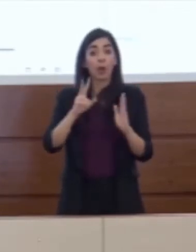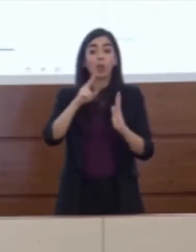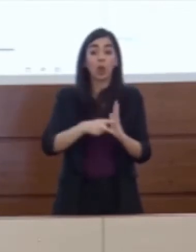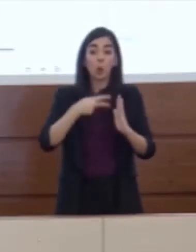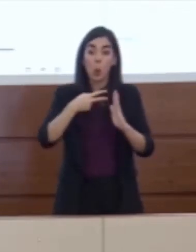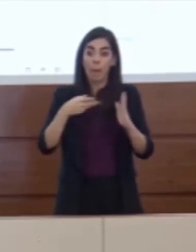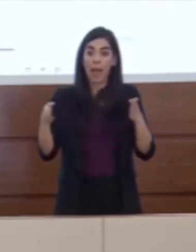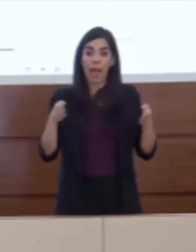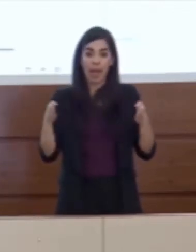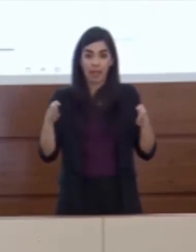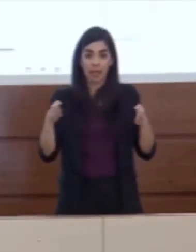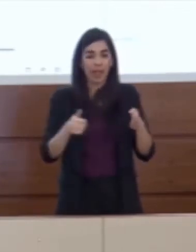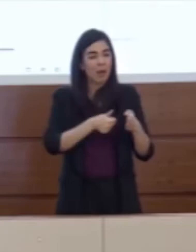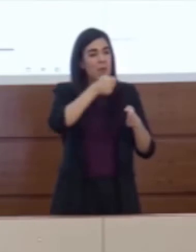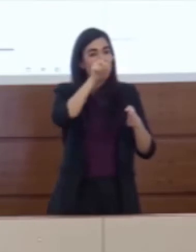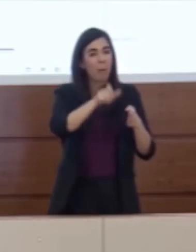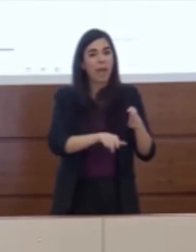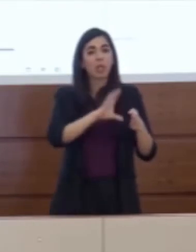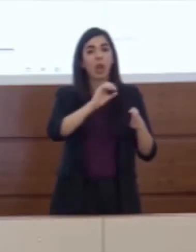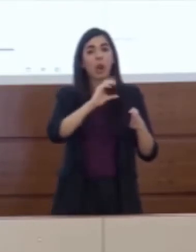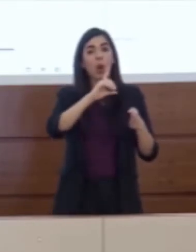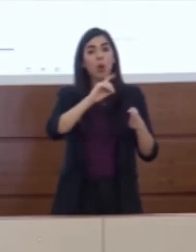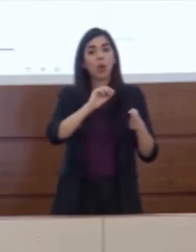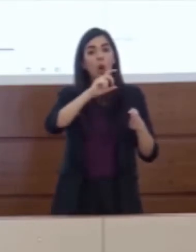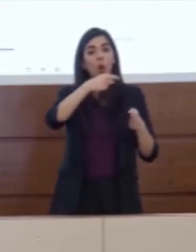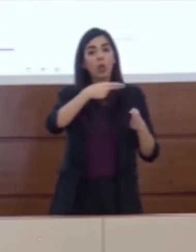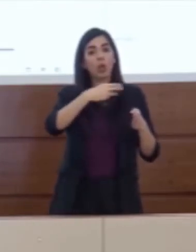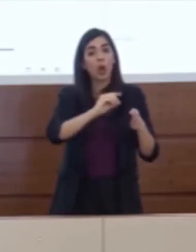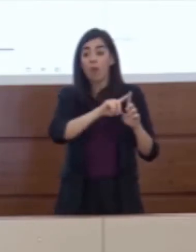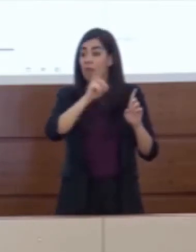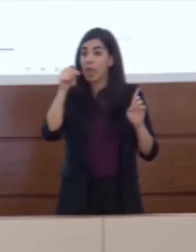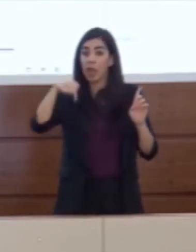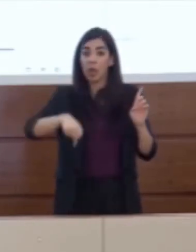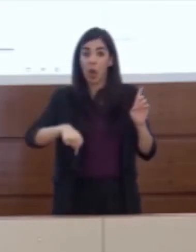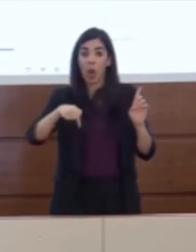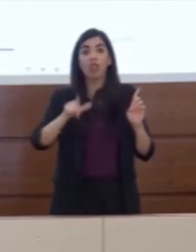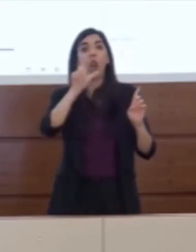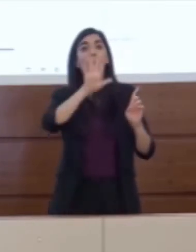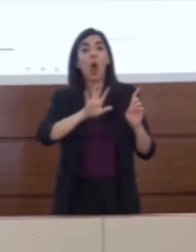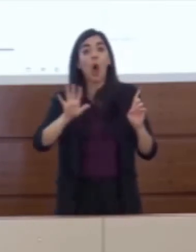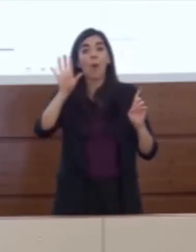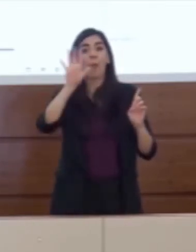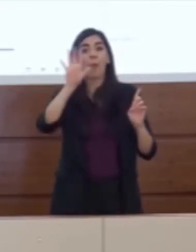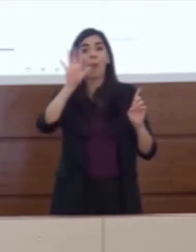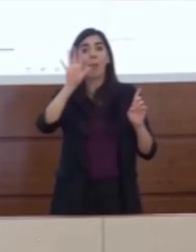firma dell'ordinanza nella speranza che seguono poi dei controlli tutti si adeguino al nuovo prezzo anche i rivenditori online